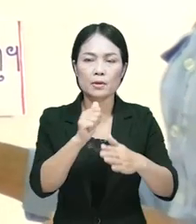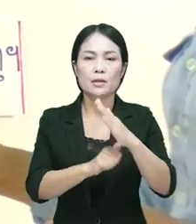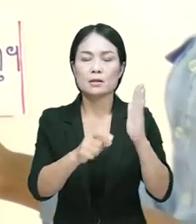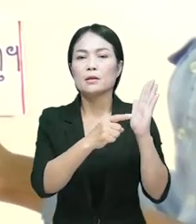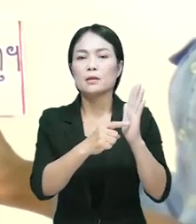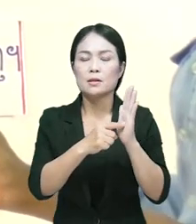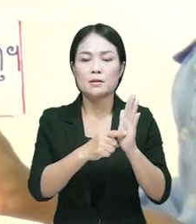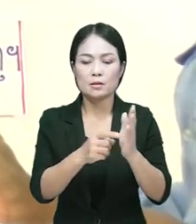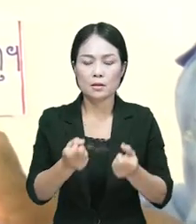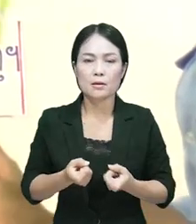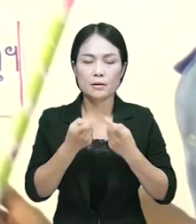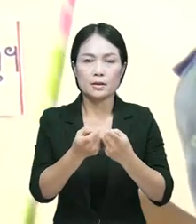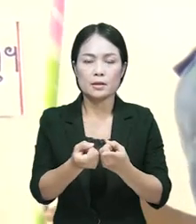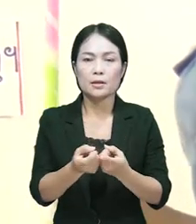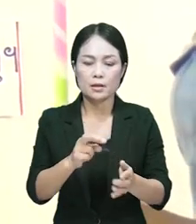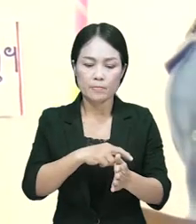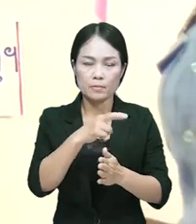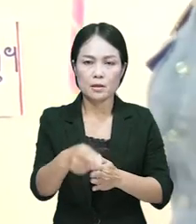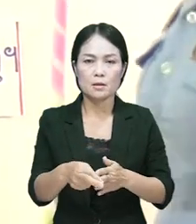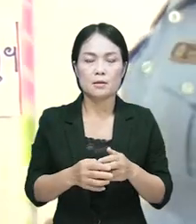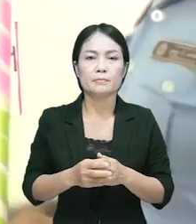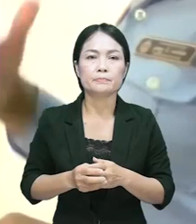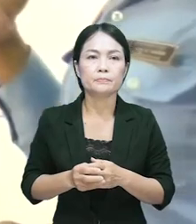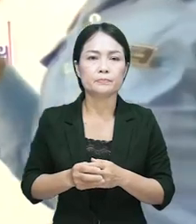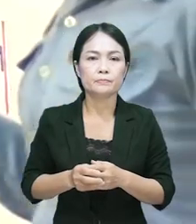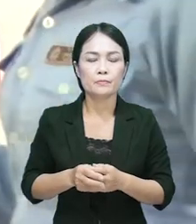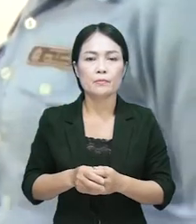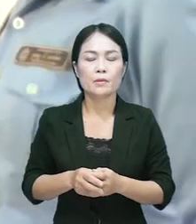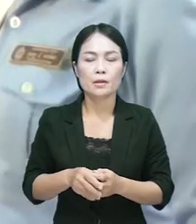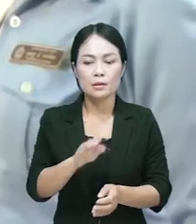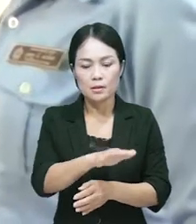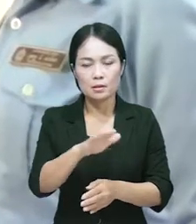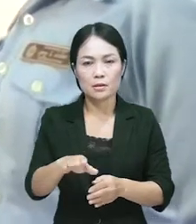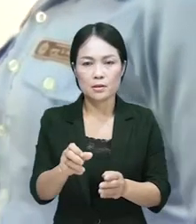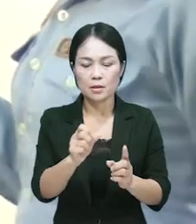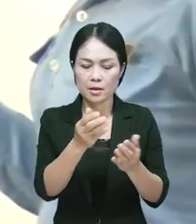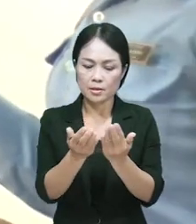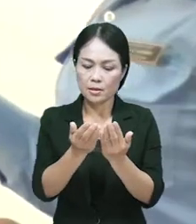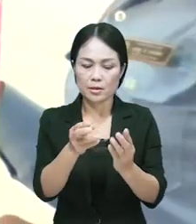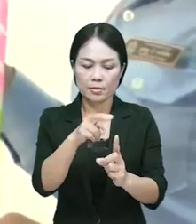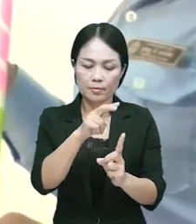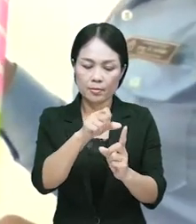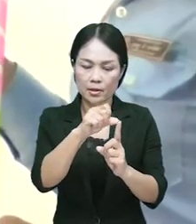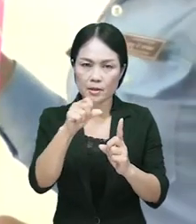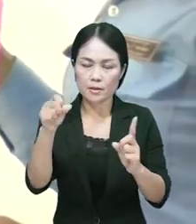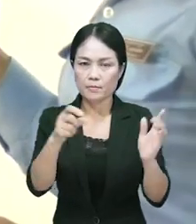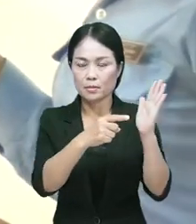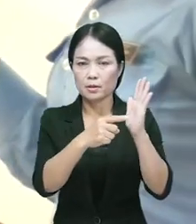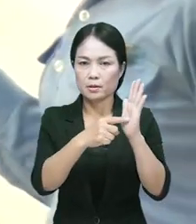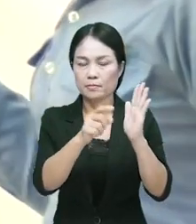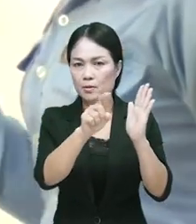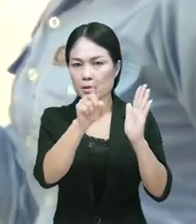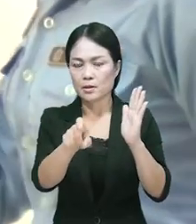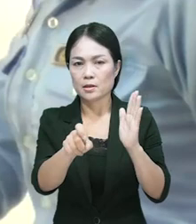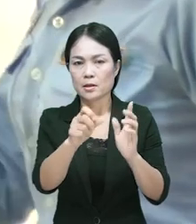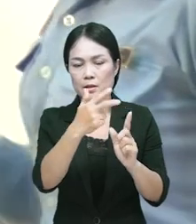ង្ហាញហេតុនិងផលចាអញ្ចឹងឲ្យកូនអានលបាសបន្ទាប់មកកូនត្រូវបង្ហាញថាតើ